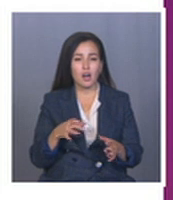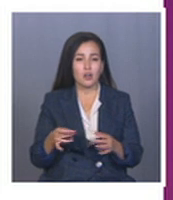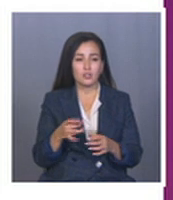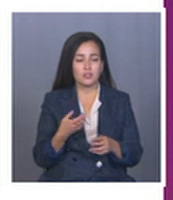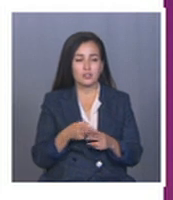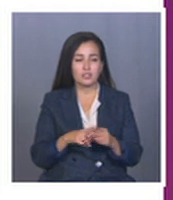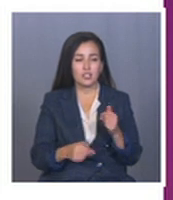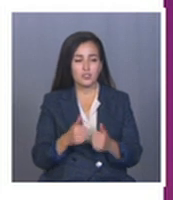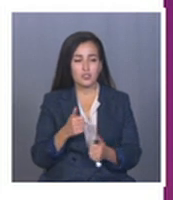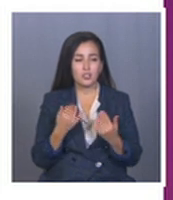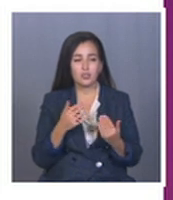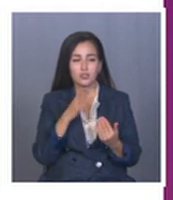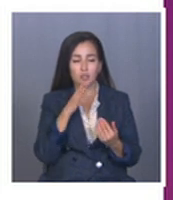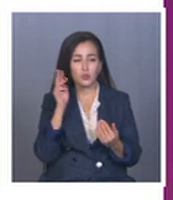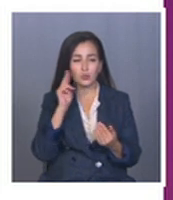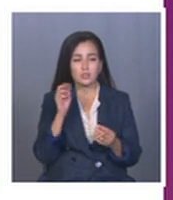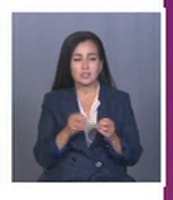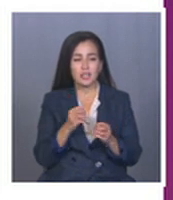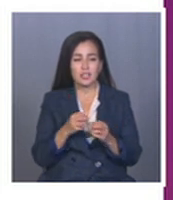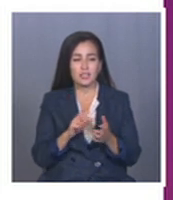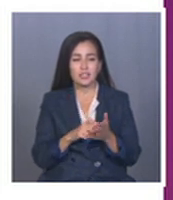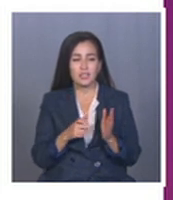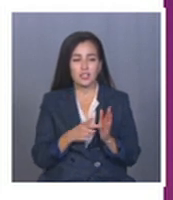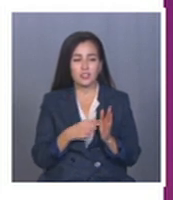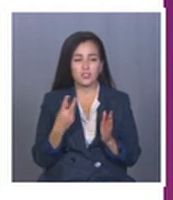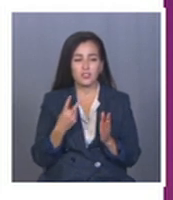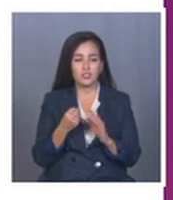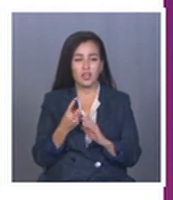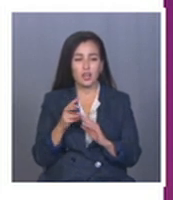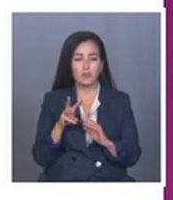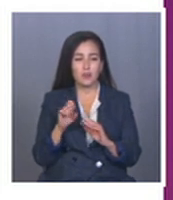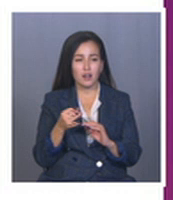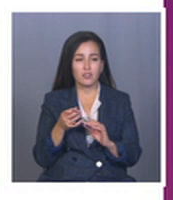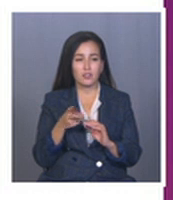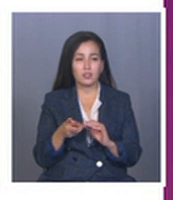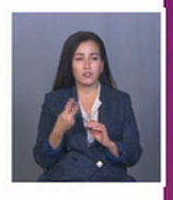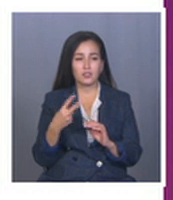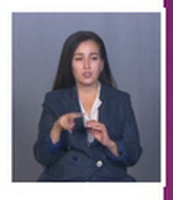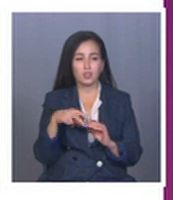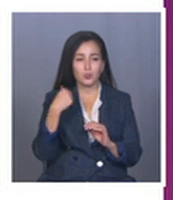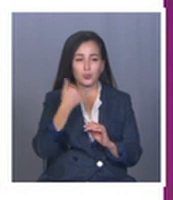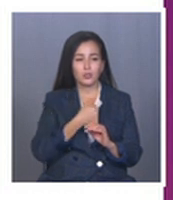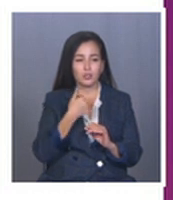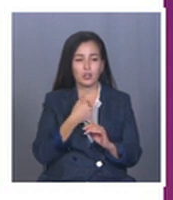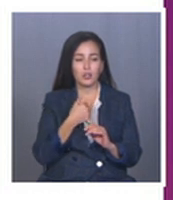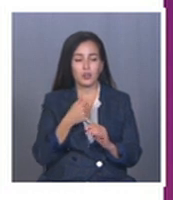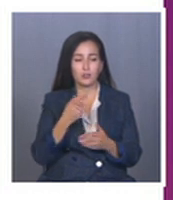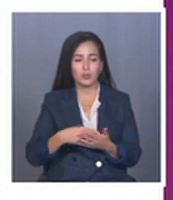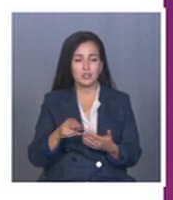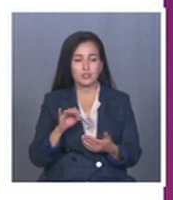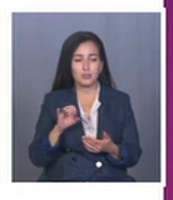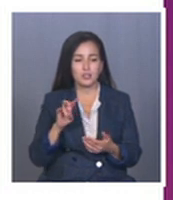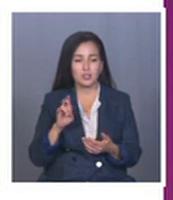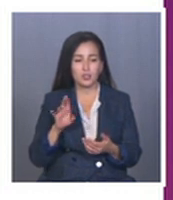момент учусь в 10 классе. 12 мая 2020 года. Подпись Степаненко